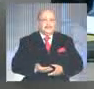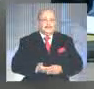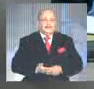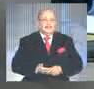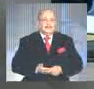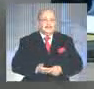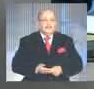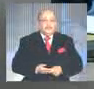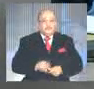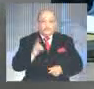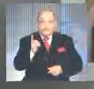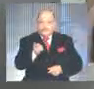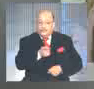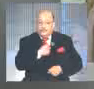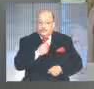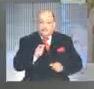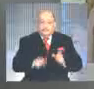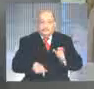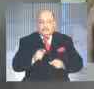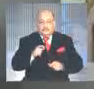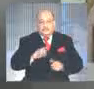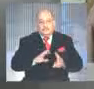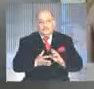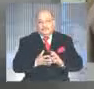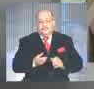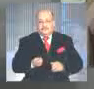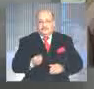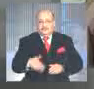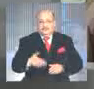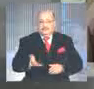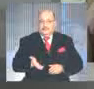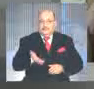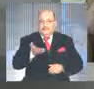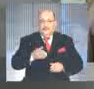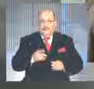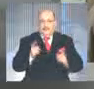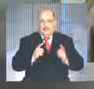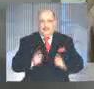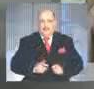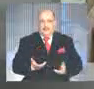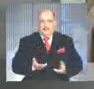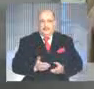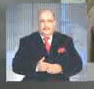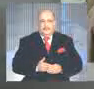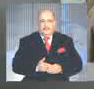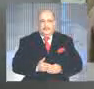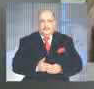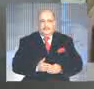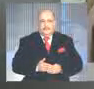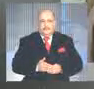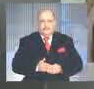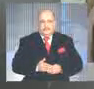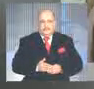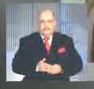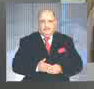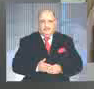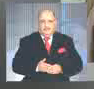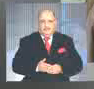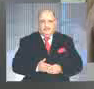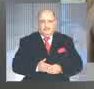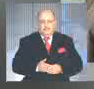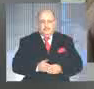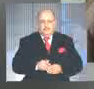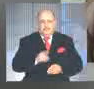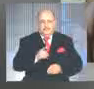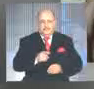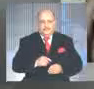للبحث عن بدائل أخرى. قاعدين نشوفه توحنا تو حاليا في طور هيك تفكير في إعادة النظر في شو